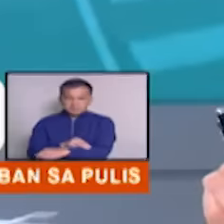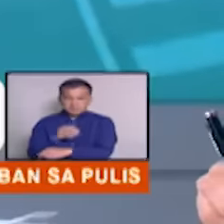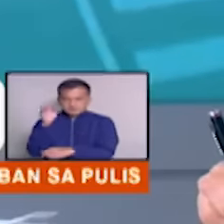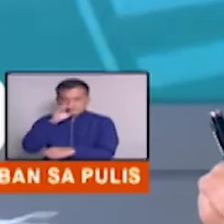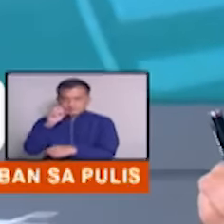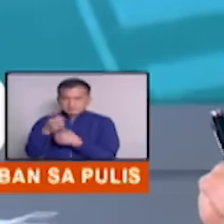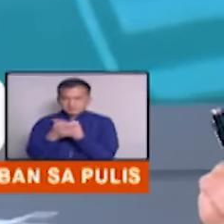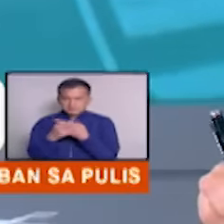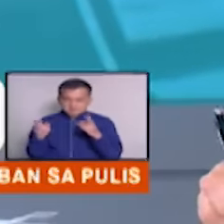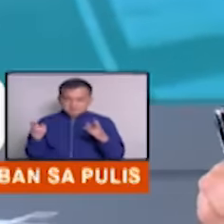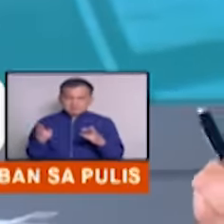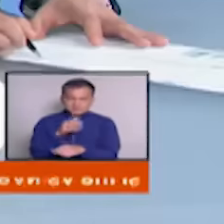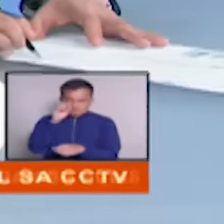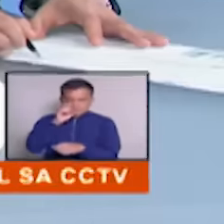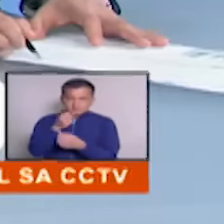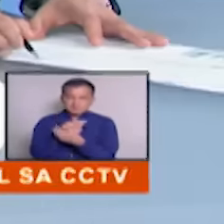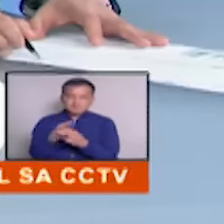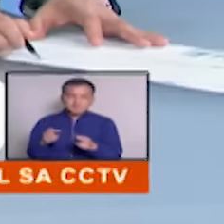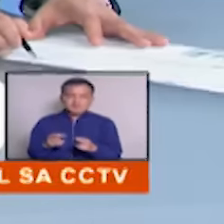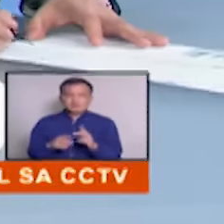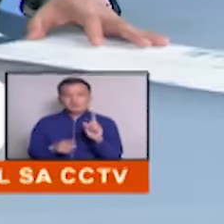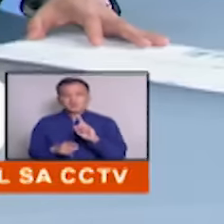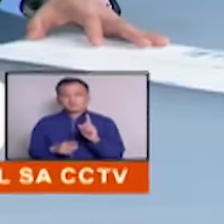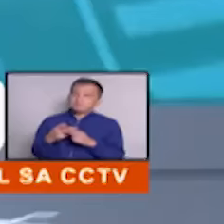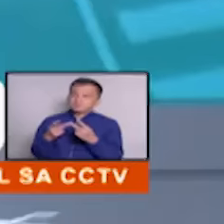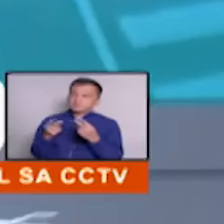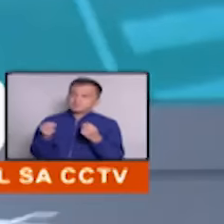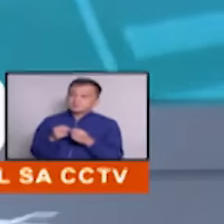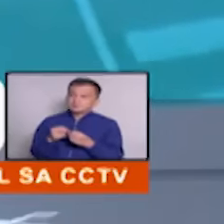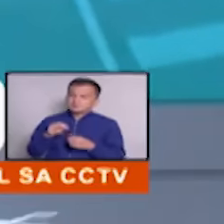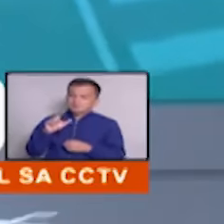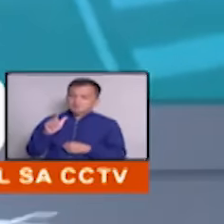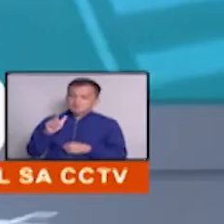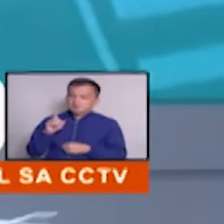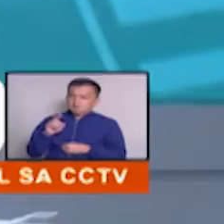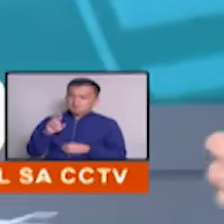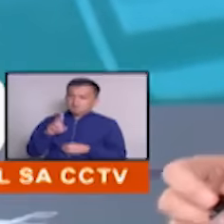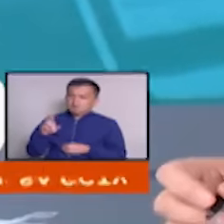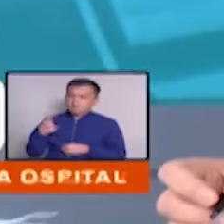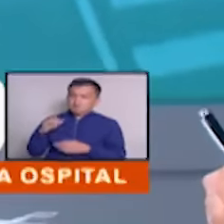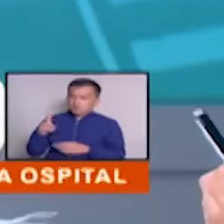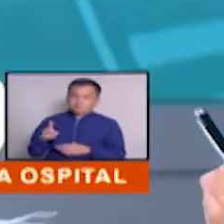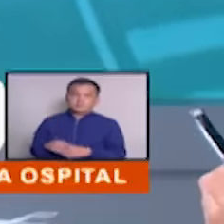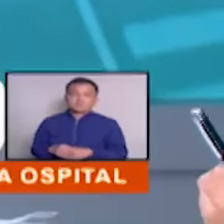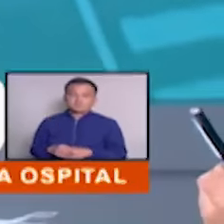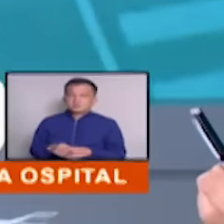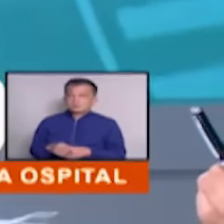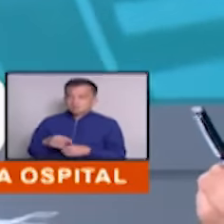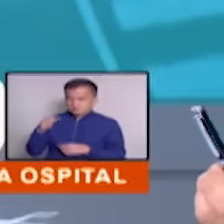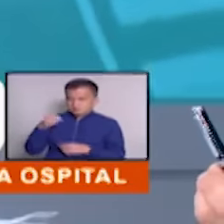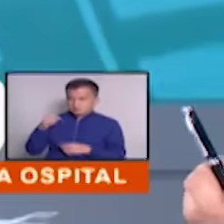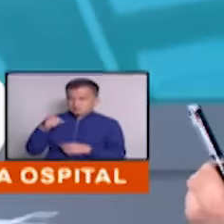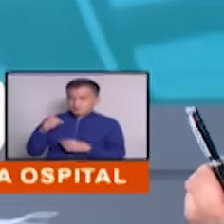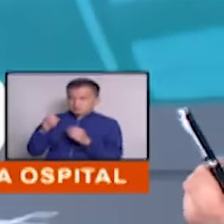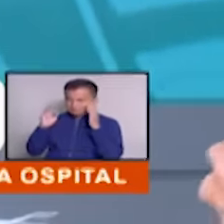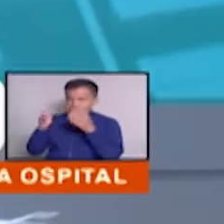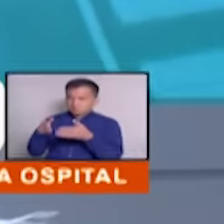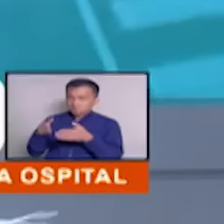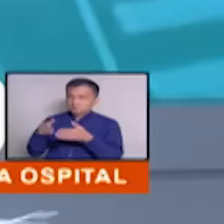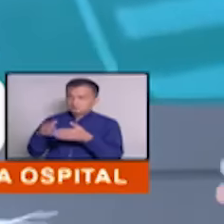Rescue. DRRM? Apo. Ano po yung katungkulan nyo doon? LDRRM Officer 1 po. Pero more on po kasi siya